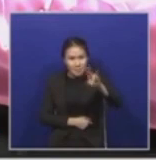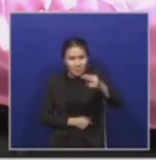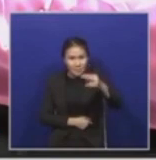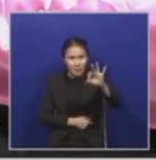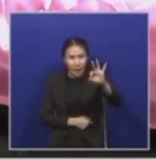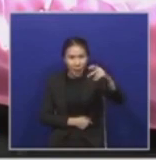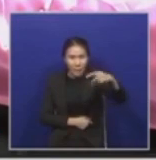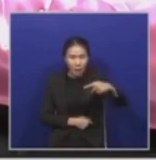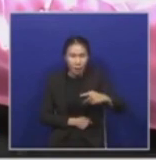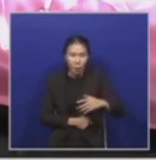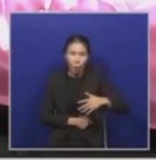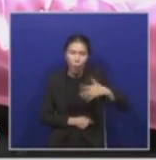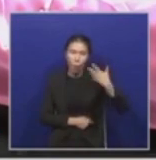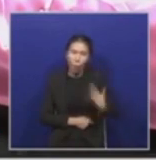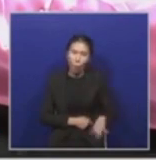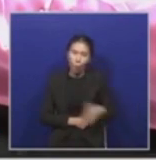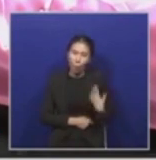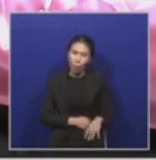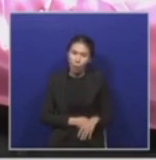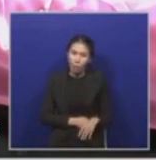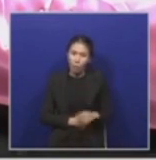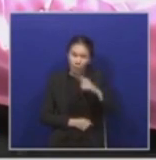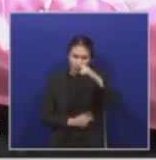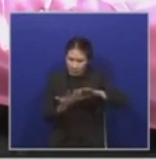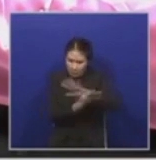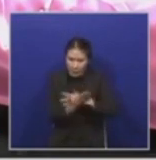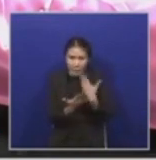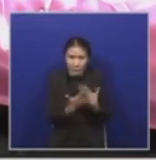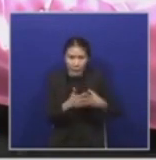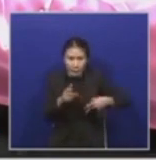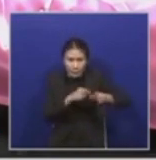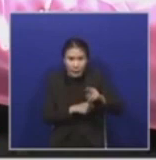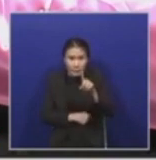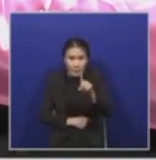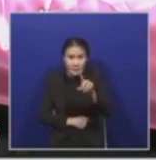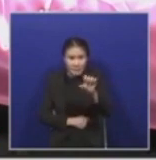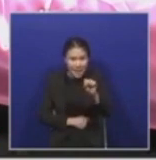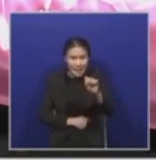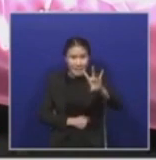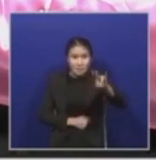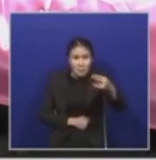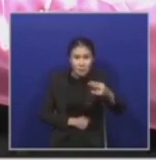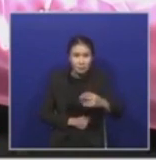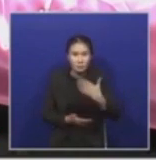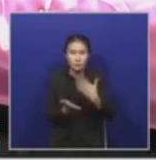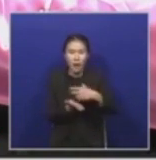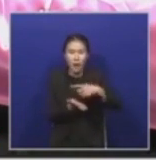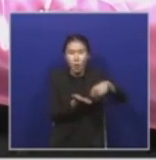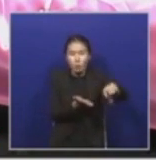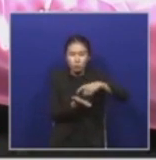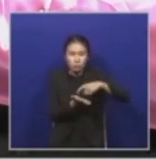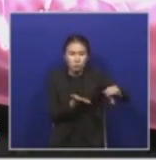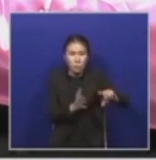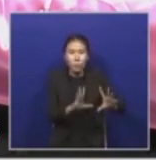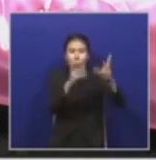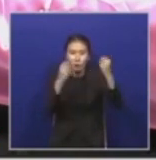179,000 คุณพระนี่ประเทศไทยตัดงบประมาณ 107,000 แค่โอนไปโอนกลับโอนไปโอนกลับหมด